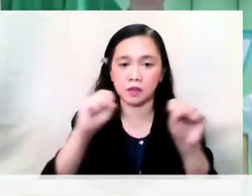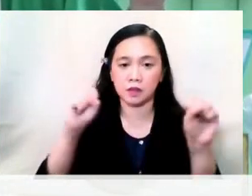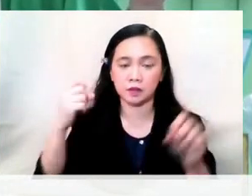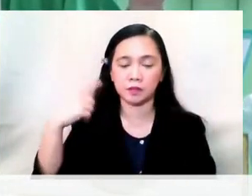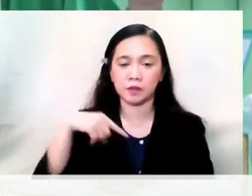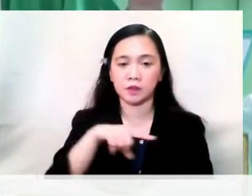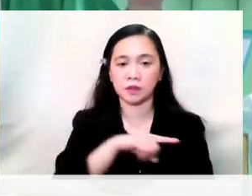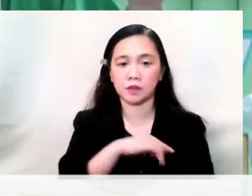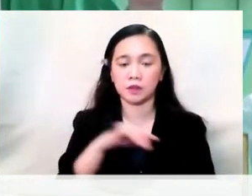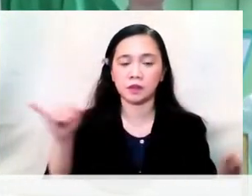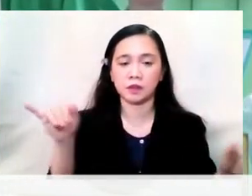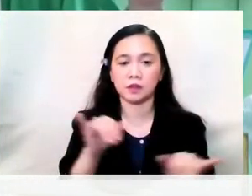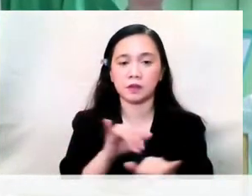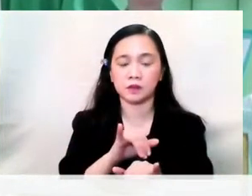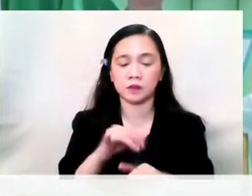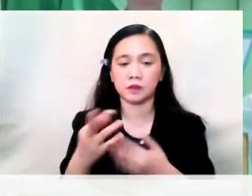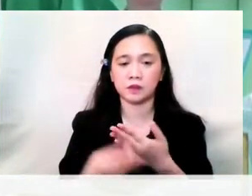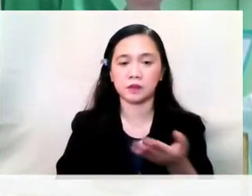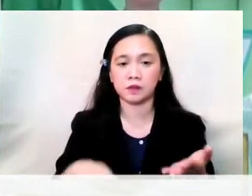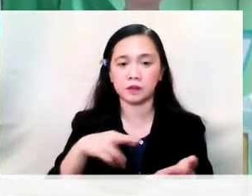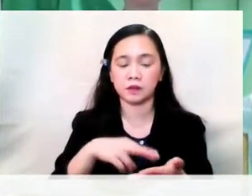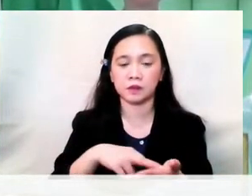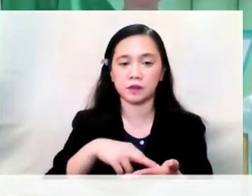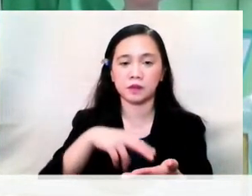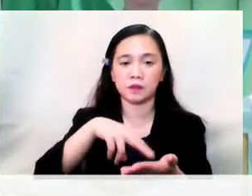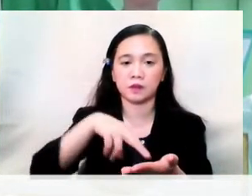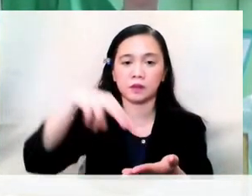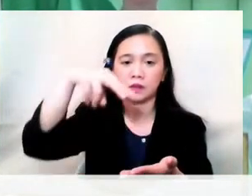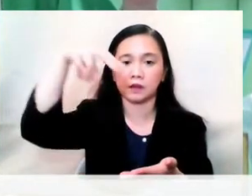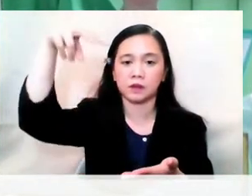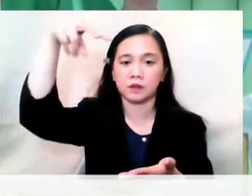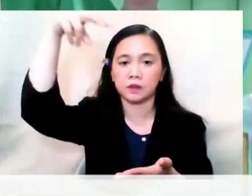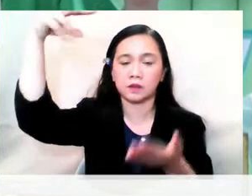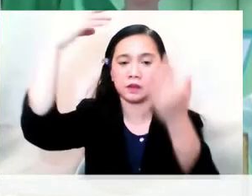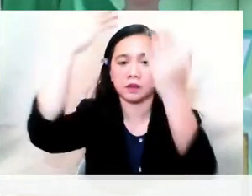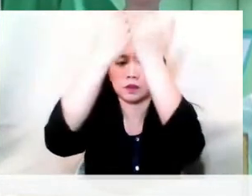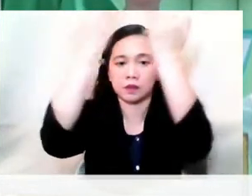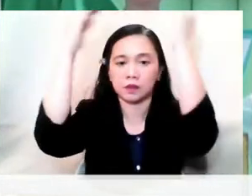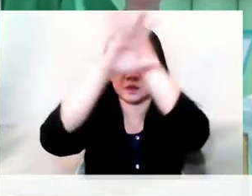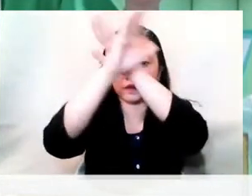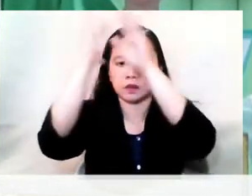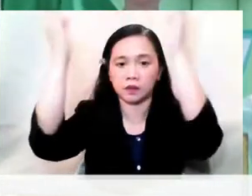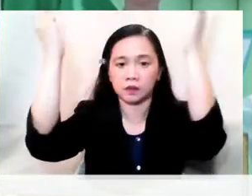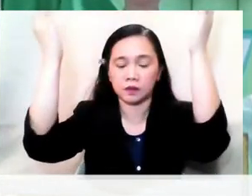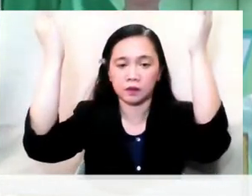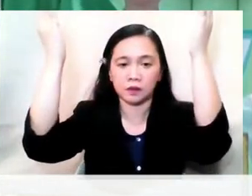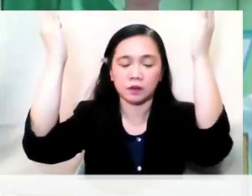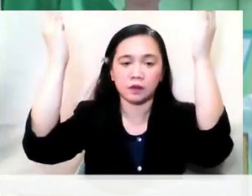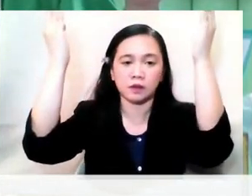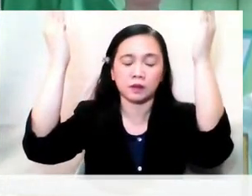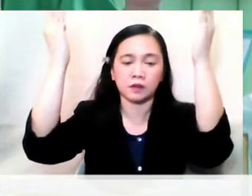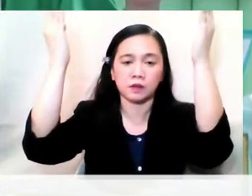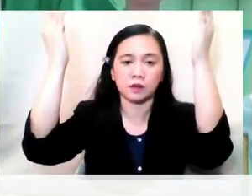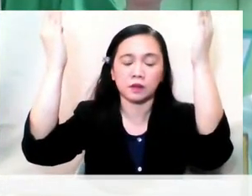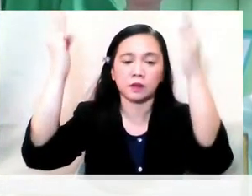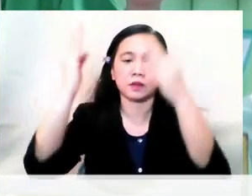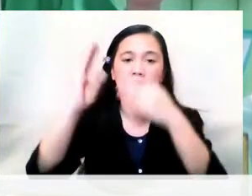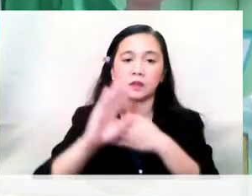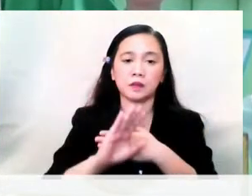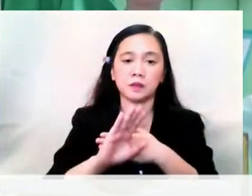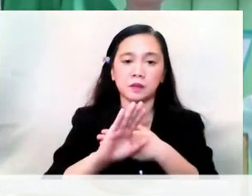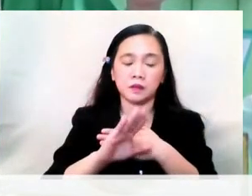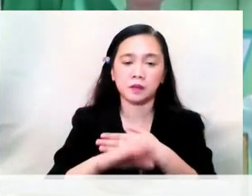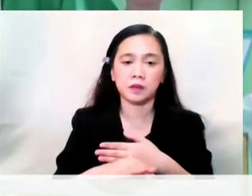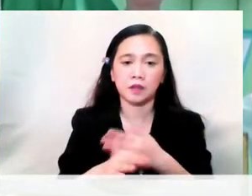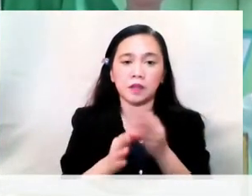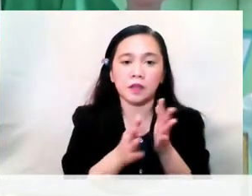kanyang muling pagkabuhay at pag-akyat sa kalangitan. Samantalang ang kanyang pagbabalik ay